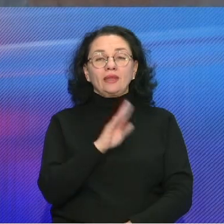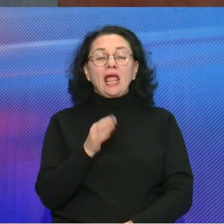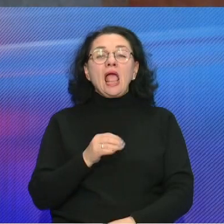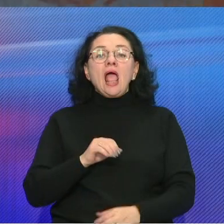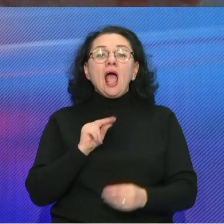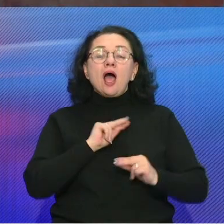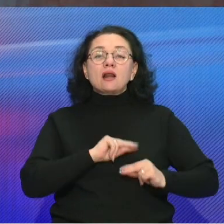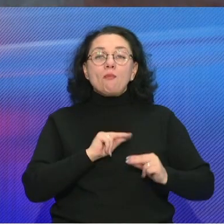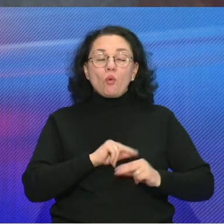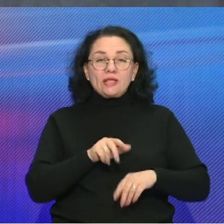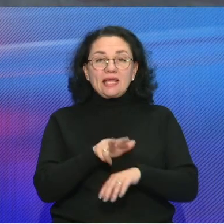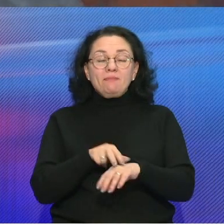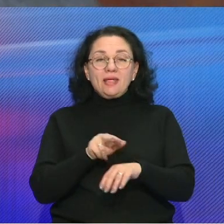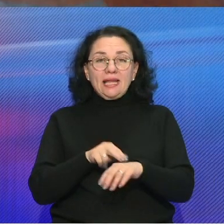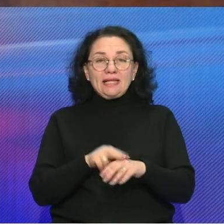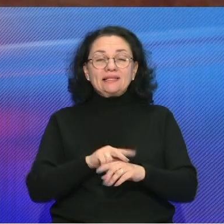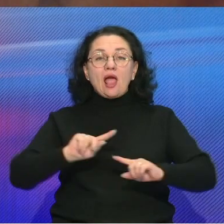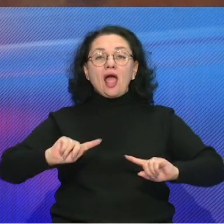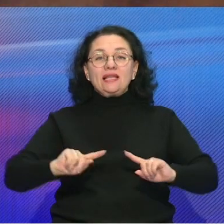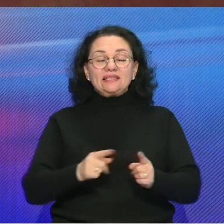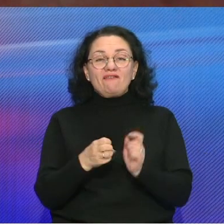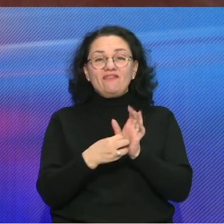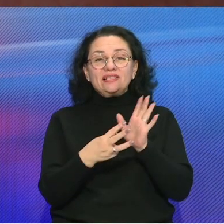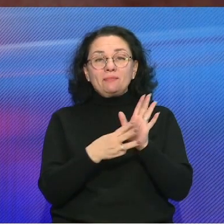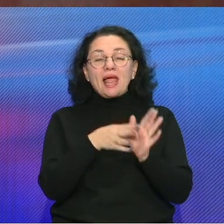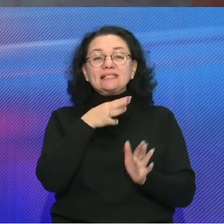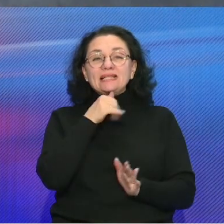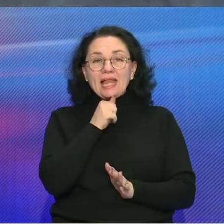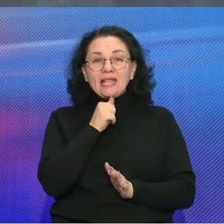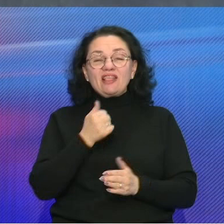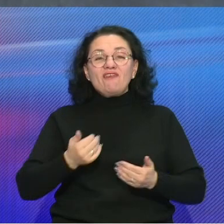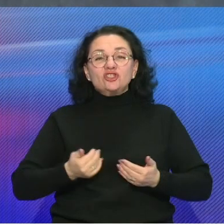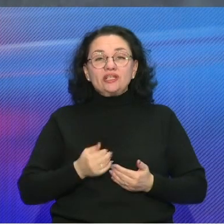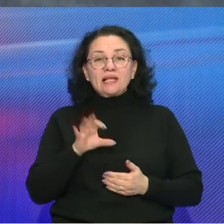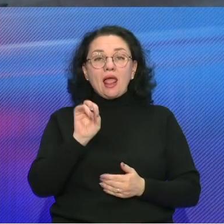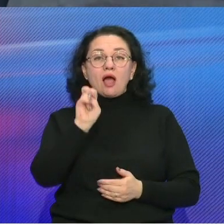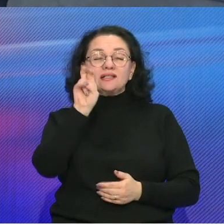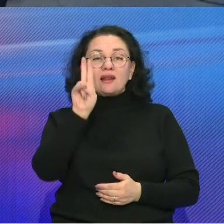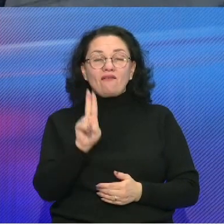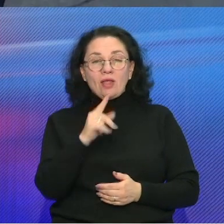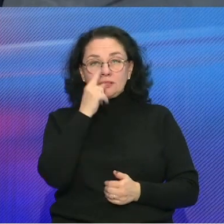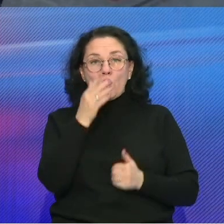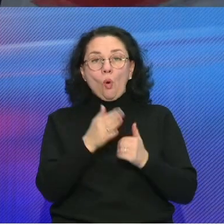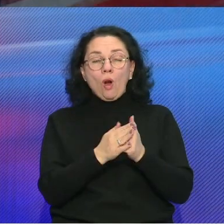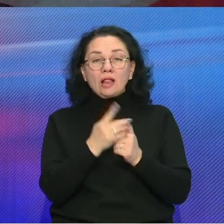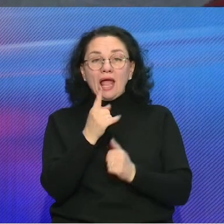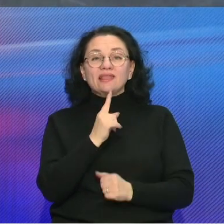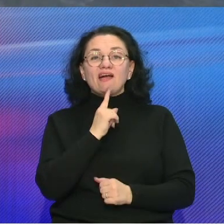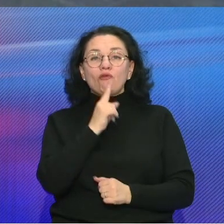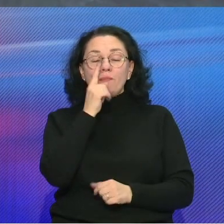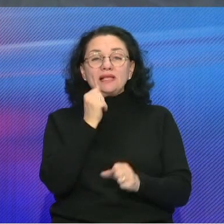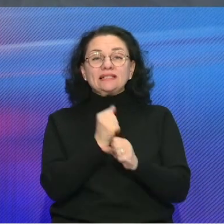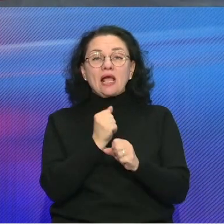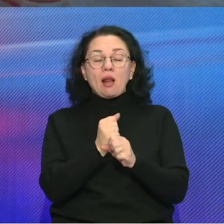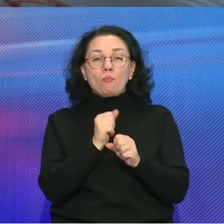Супрацовники наркоконтролю Гродзенщини затримали 18-годового жихара Страуца. Молодой человек каля месяца працевал курьером наркомаркета